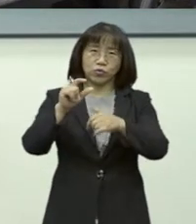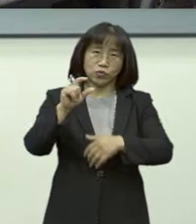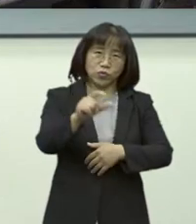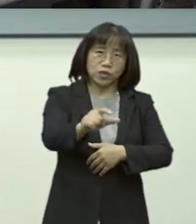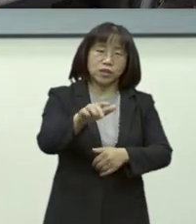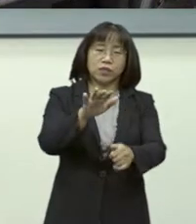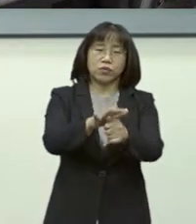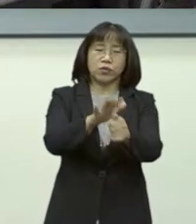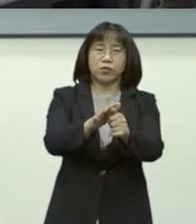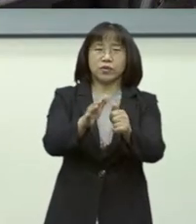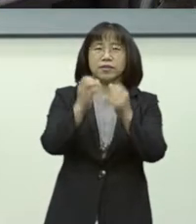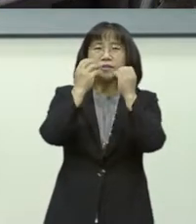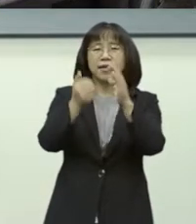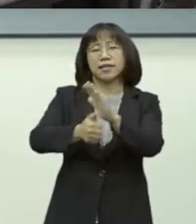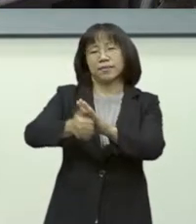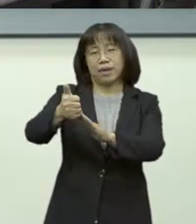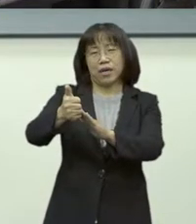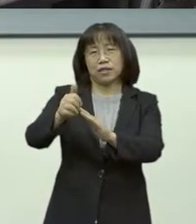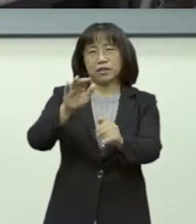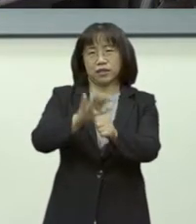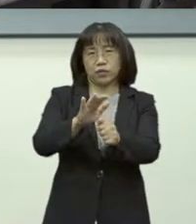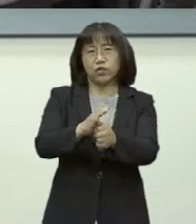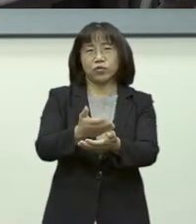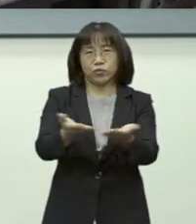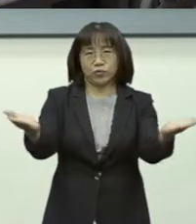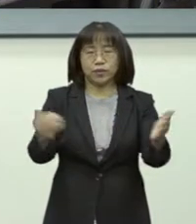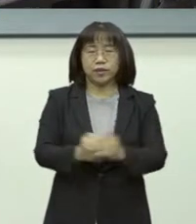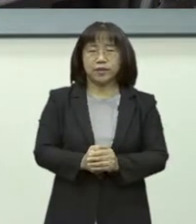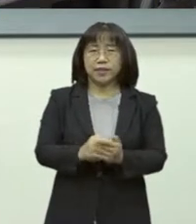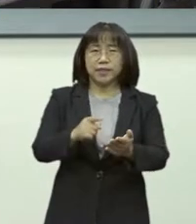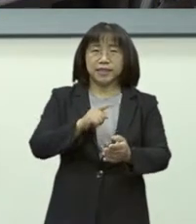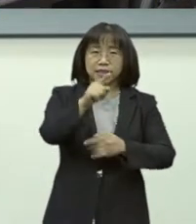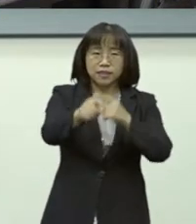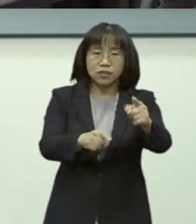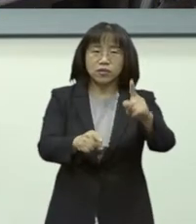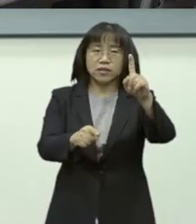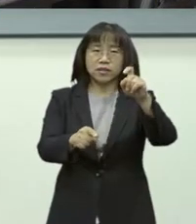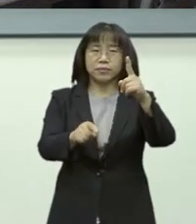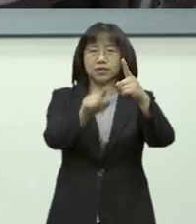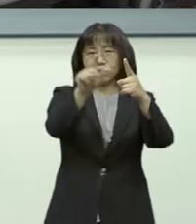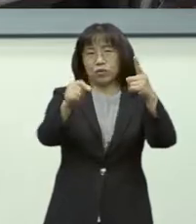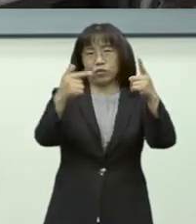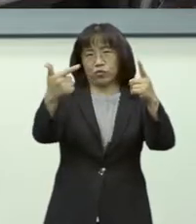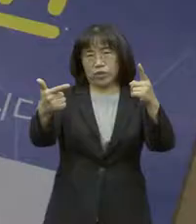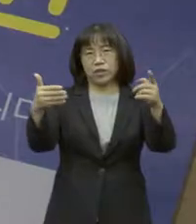자금을 지원합니다 신청은 모두 11월 6일까지 가능합니다